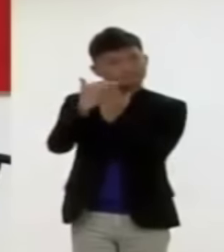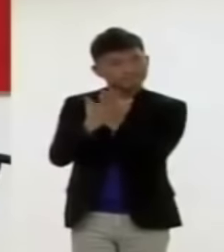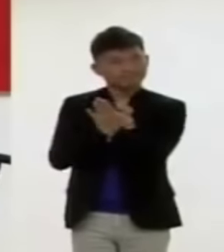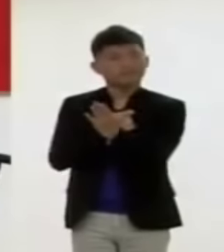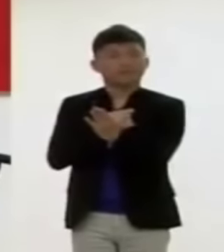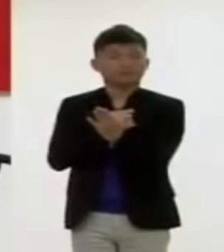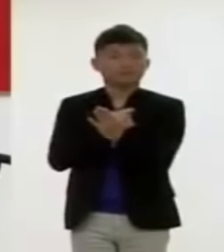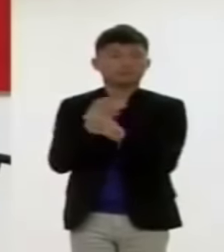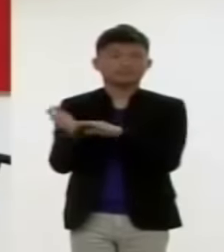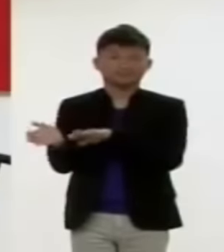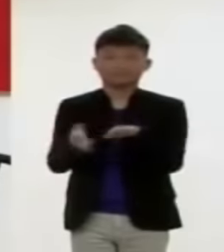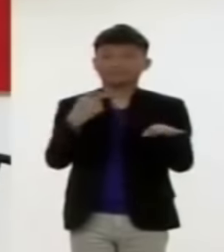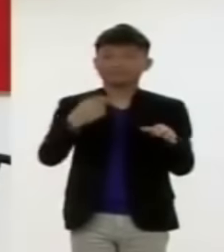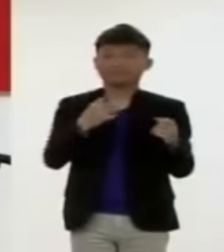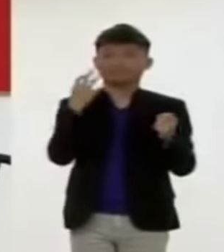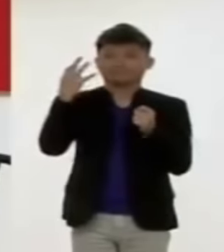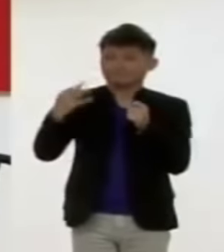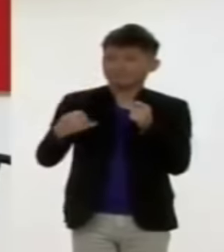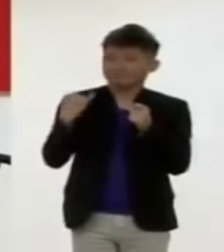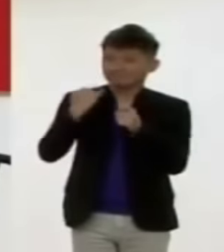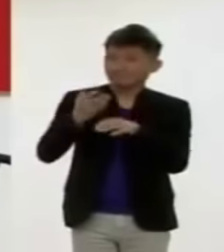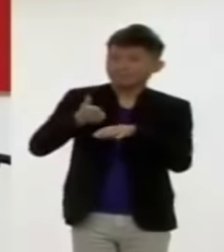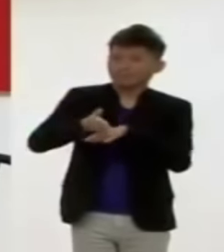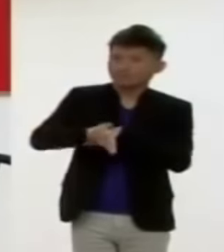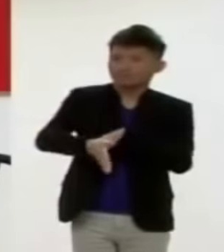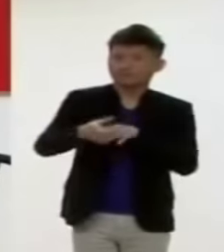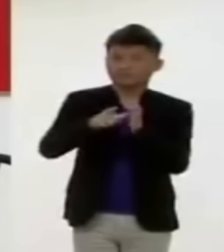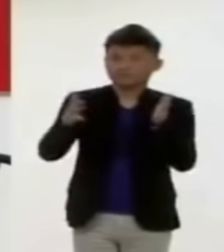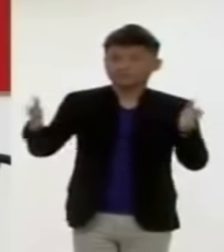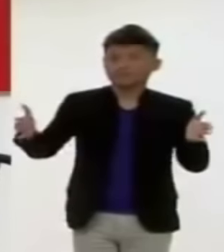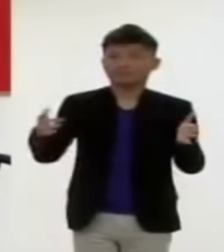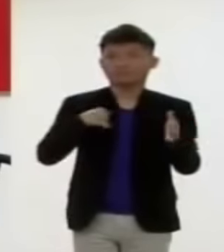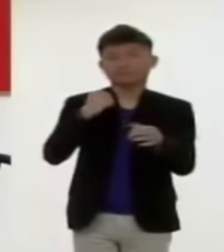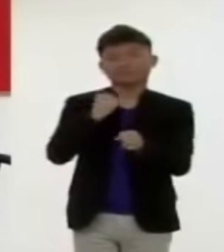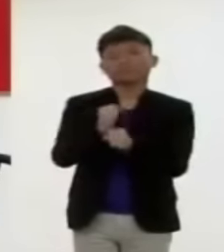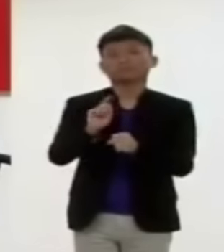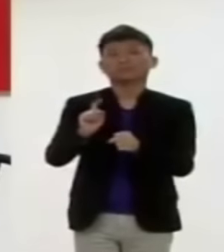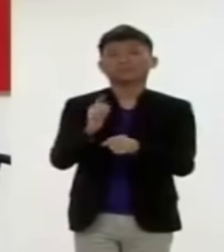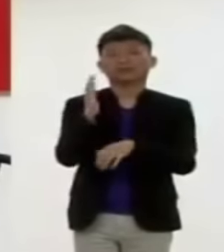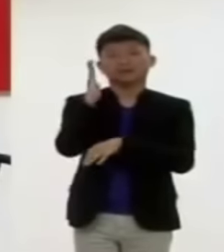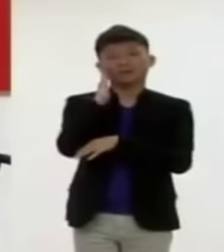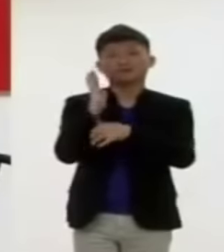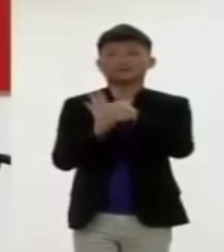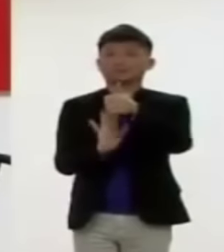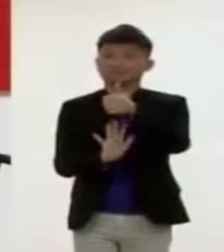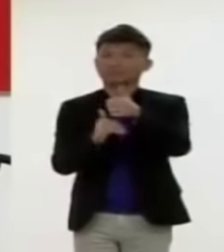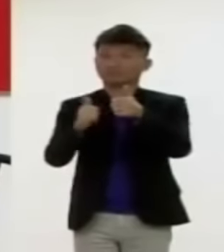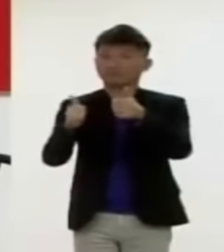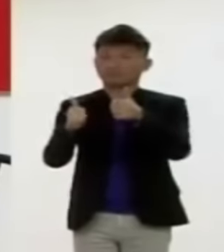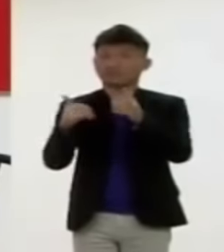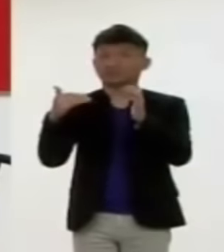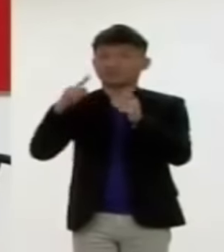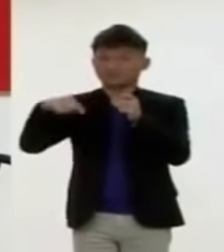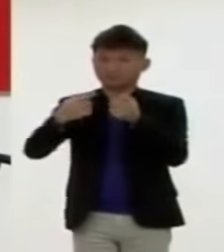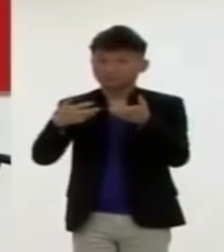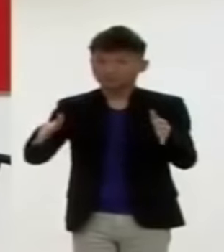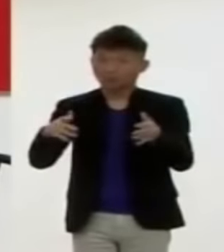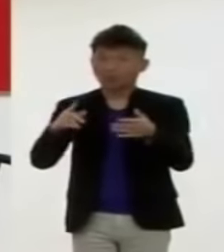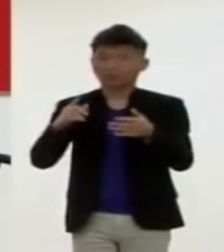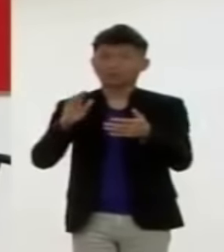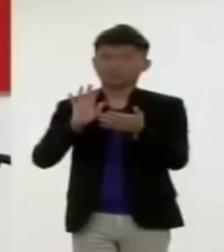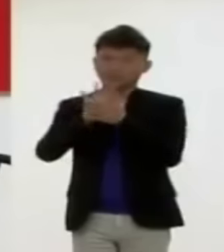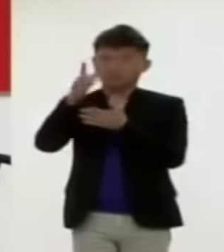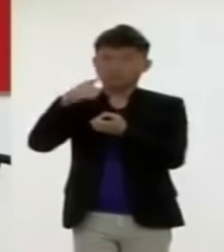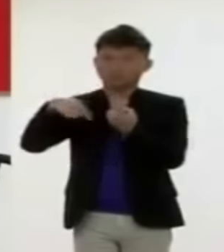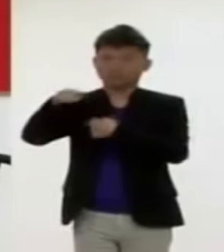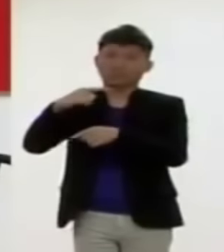讲这么多年来我在做些什么，我升委员一年多之后我到了台湾，可是我